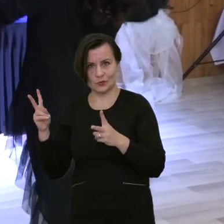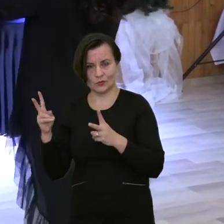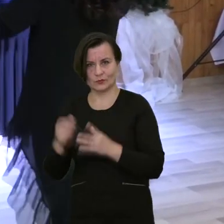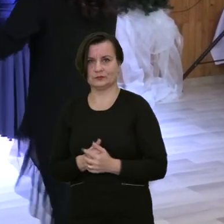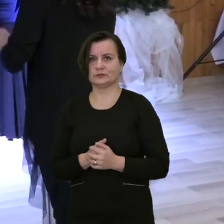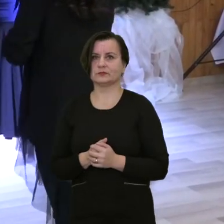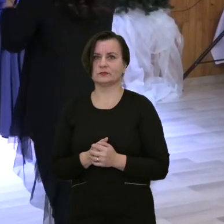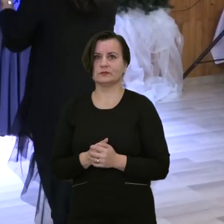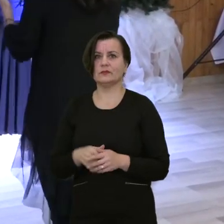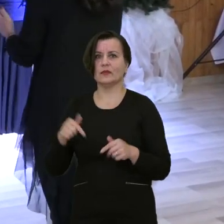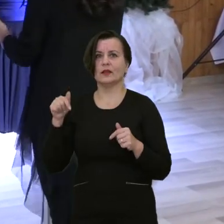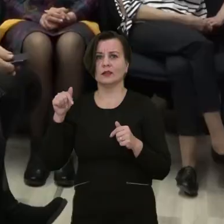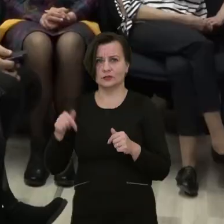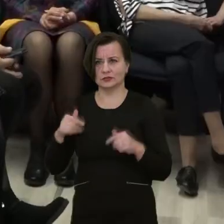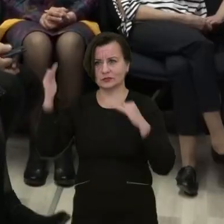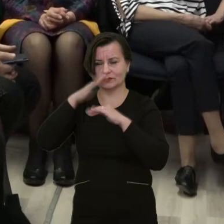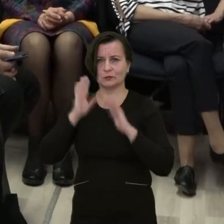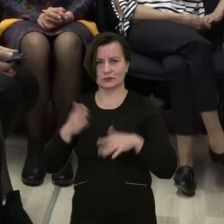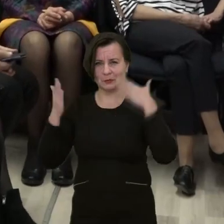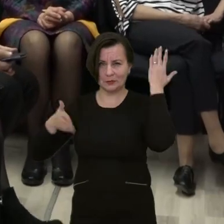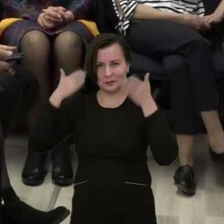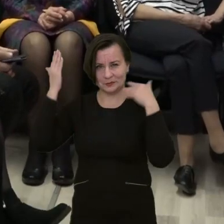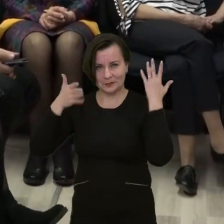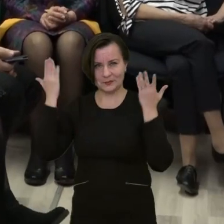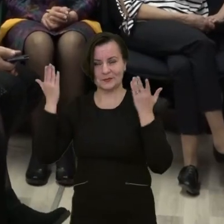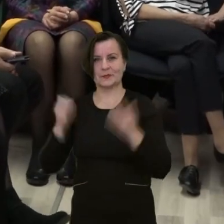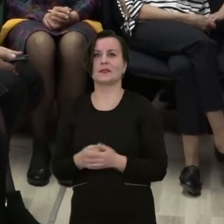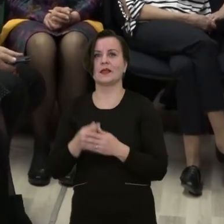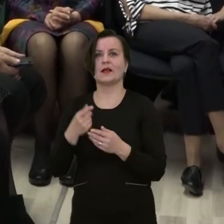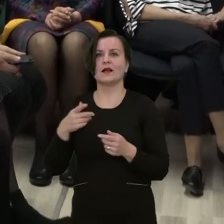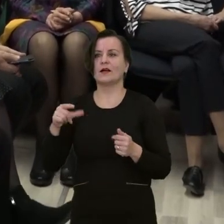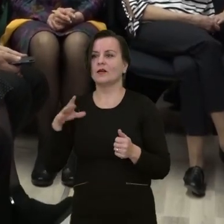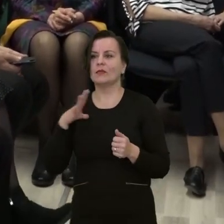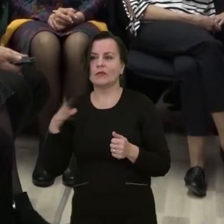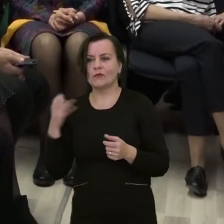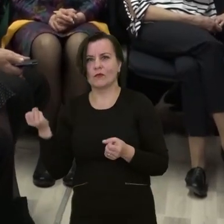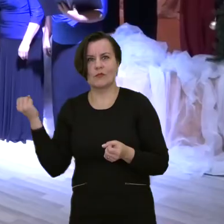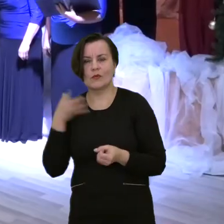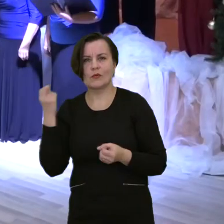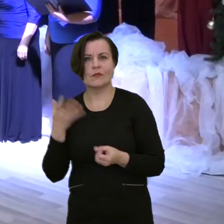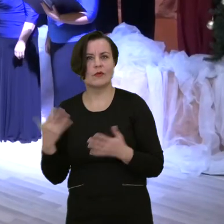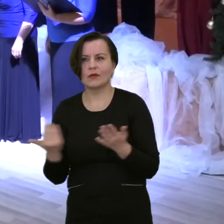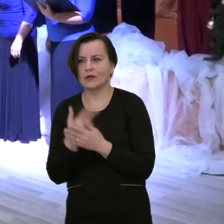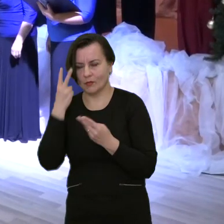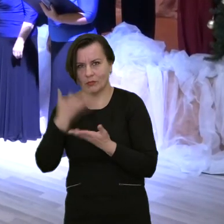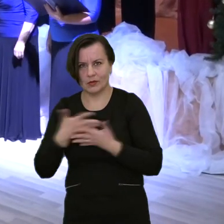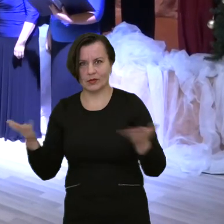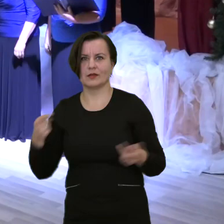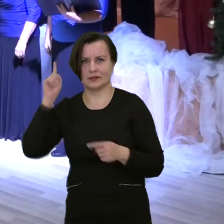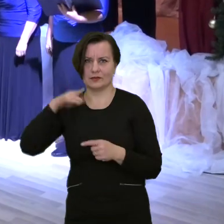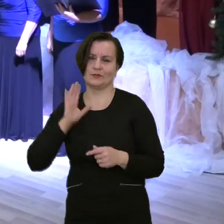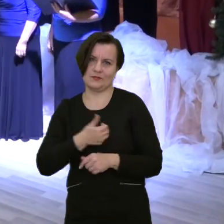šokius pamatysim. Žodžiu, šį vakarą mes linksminsimės, rodysim, ką